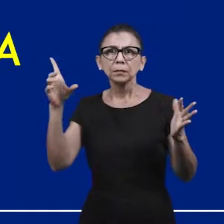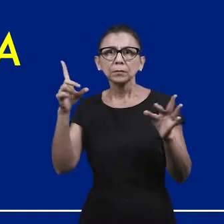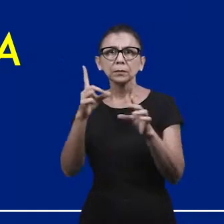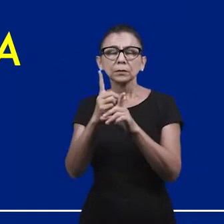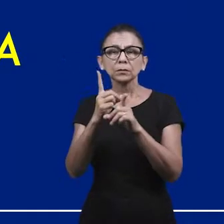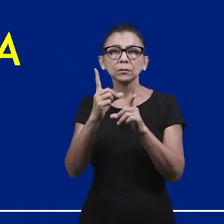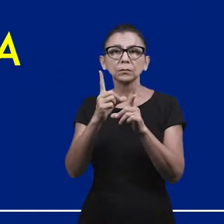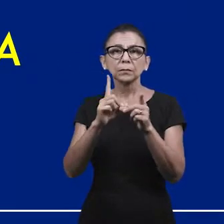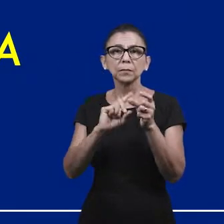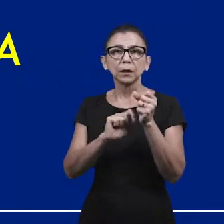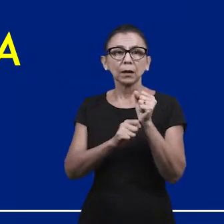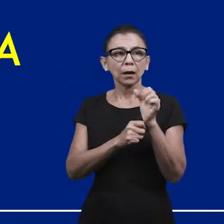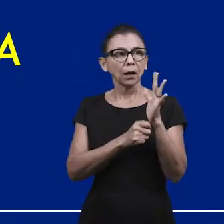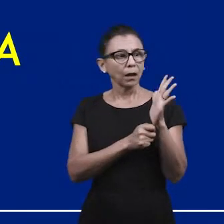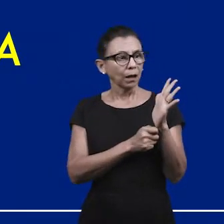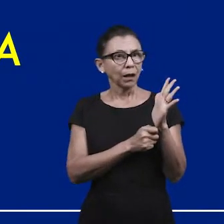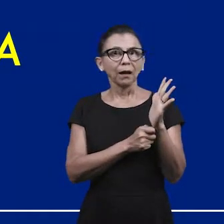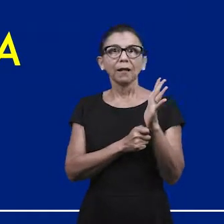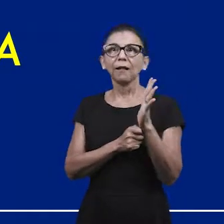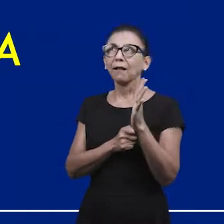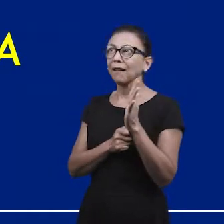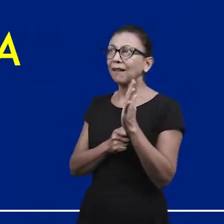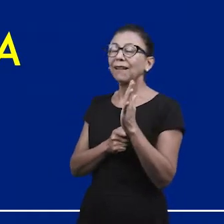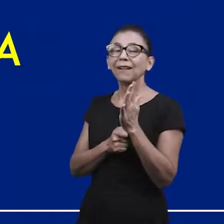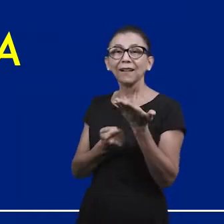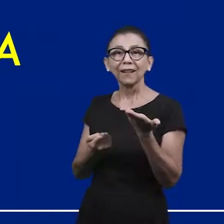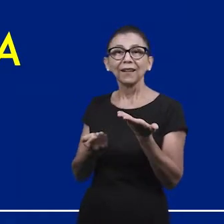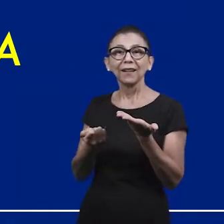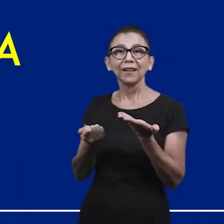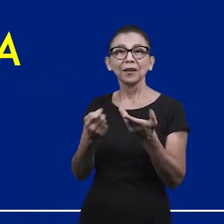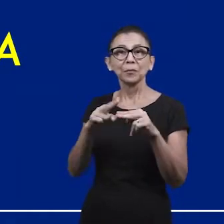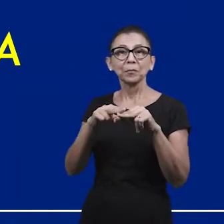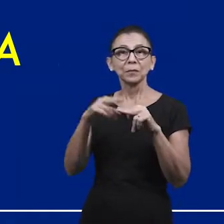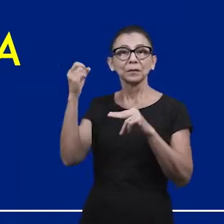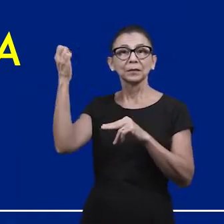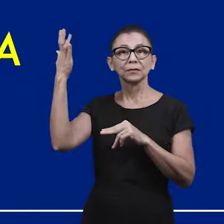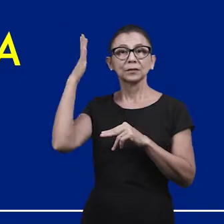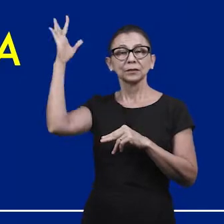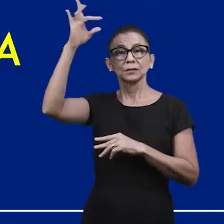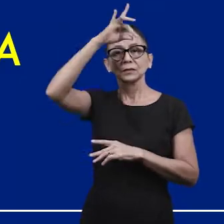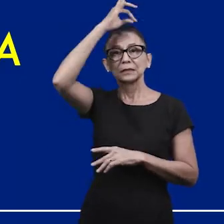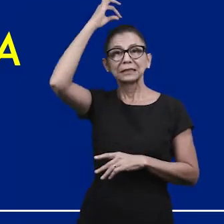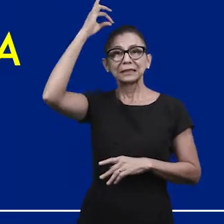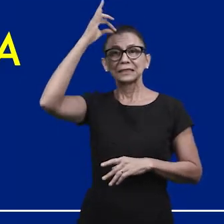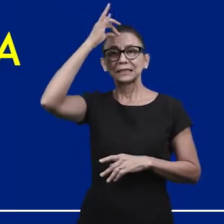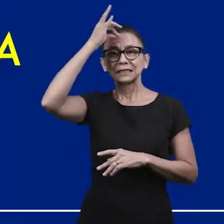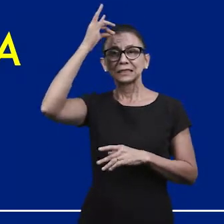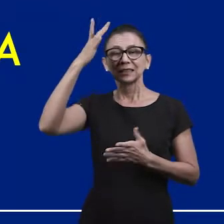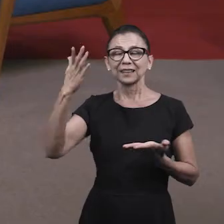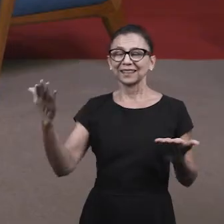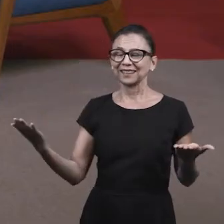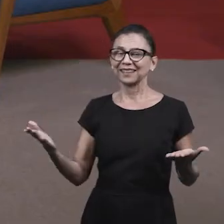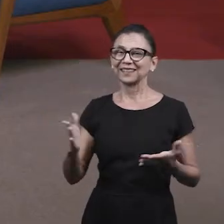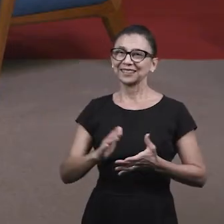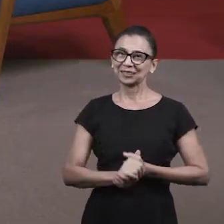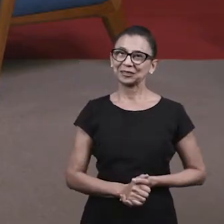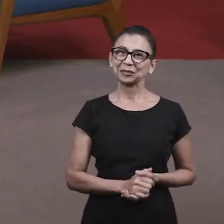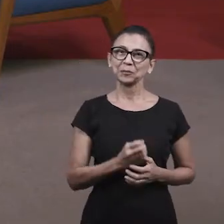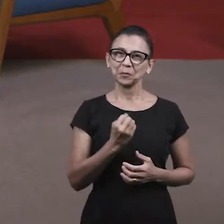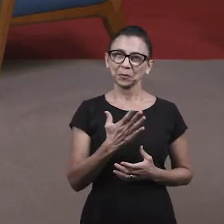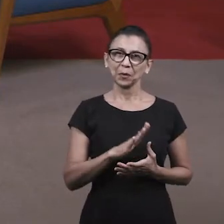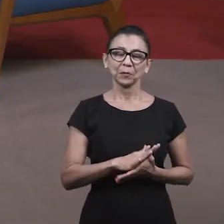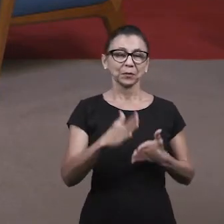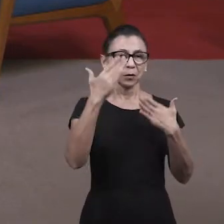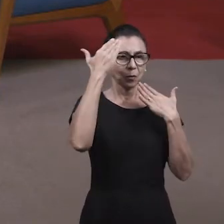de la notion de l'évangile éternel est une bénédiction pour moi et pour ma famille. Nous nourrissons de l'apprentissage de la parole de Dieu et la découverte